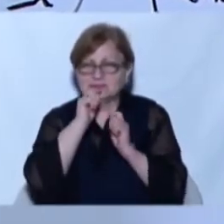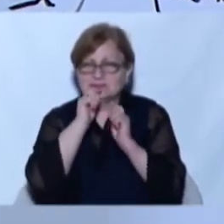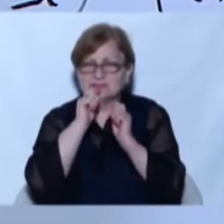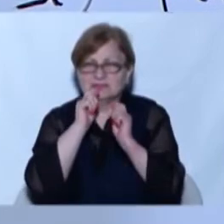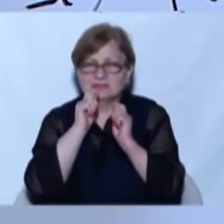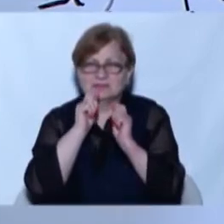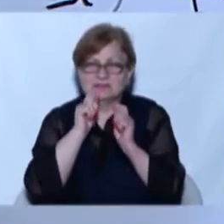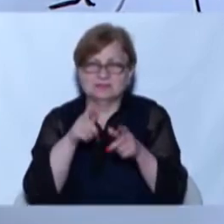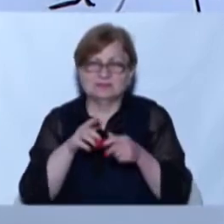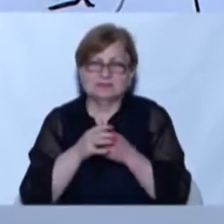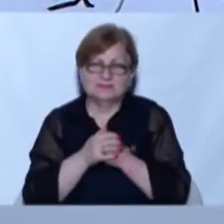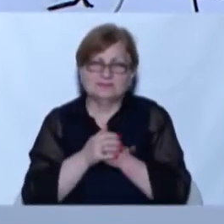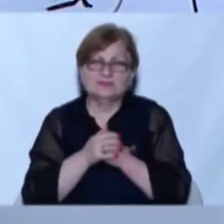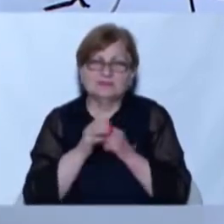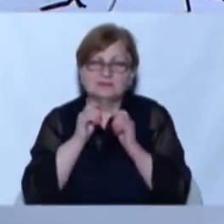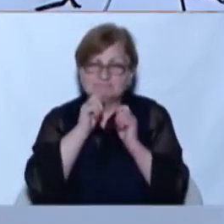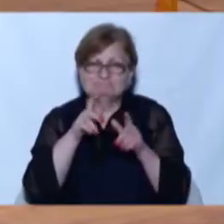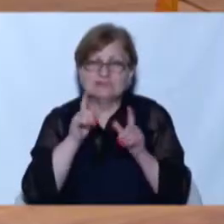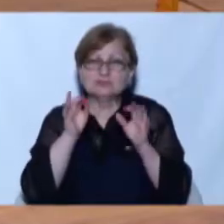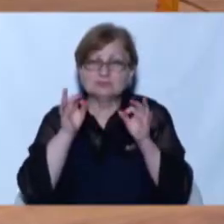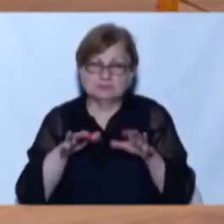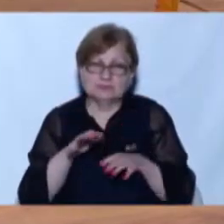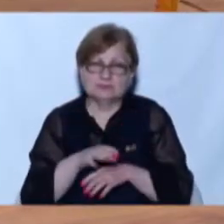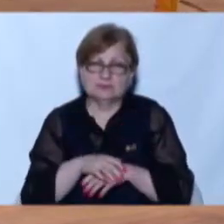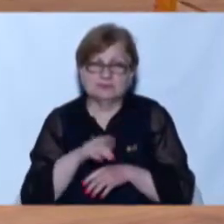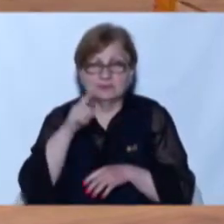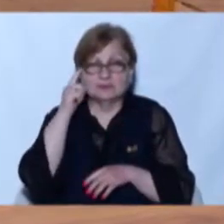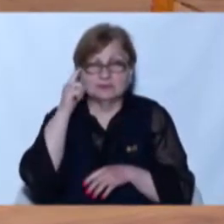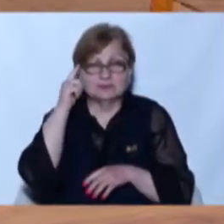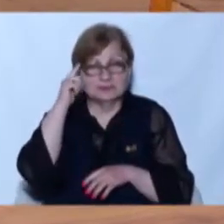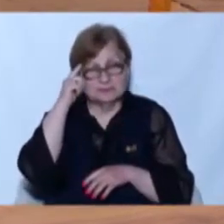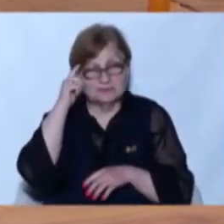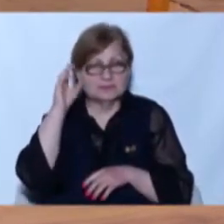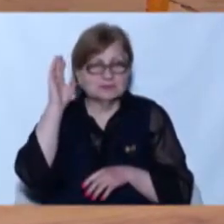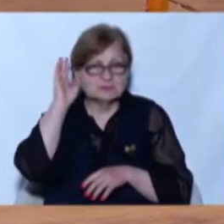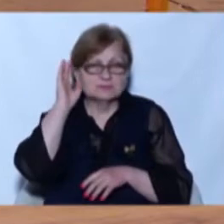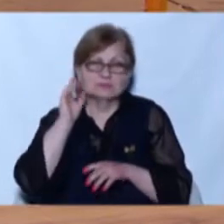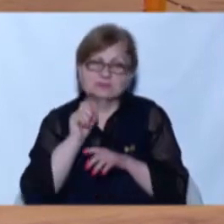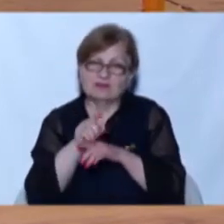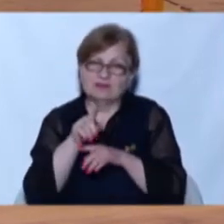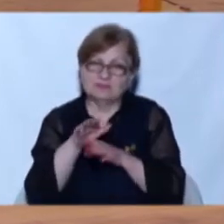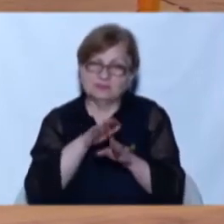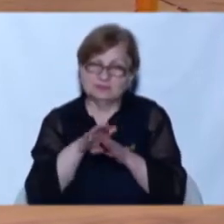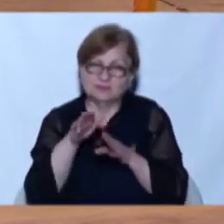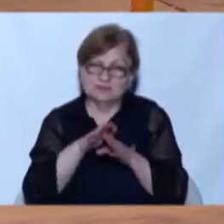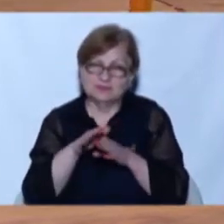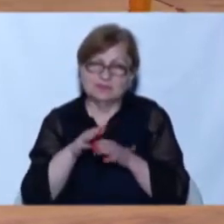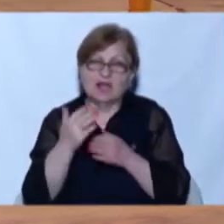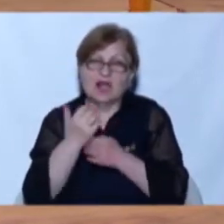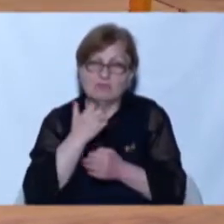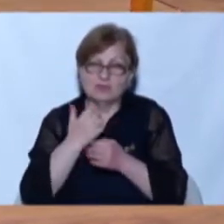sürprizi elis. Maşase, misminet, ipikret, şiasrulet davalebebi da